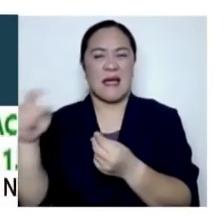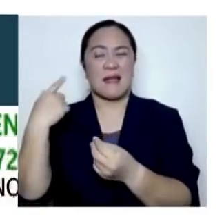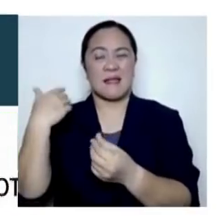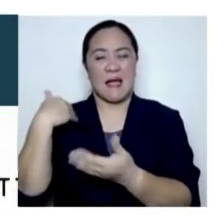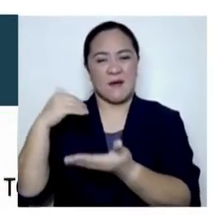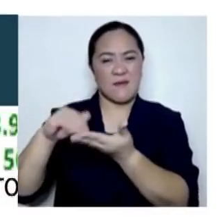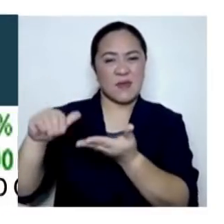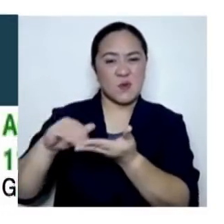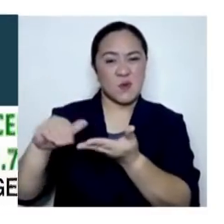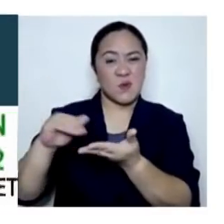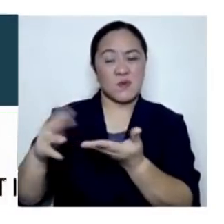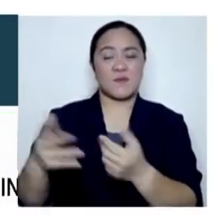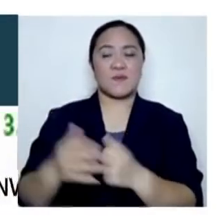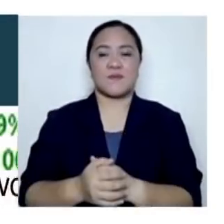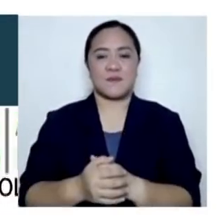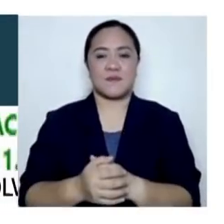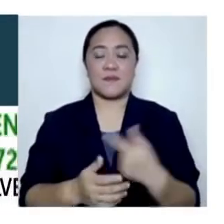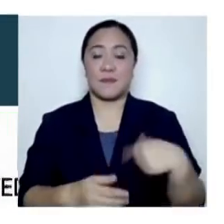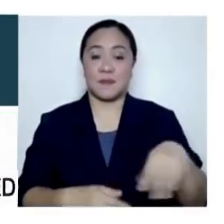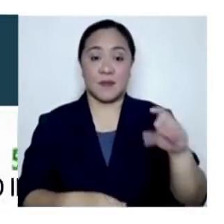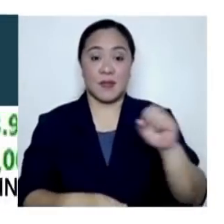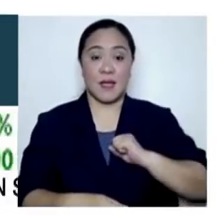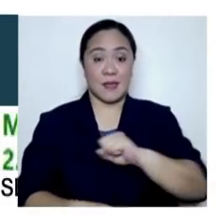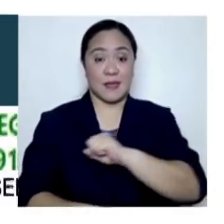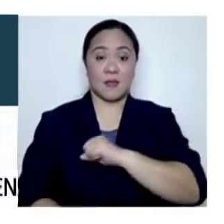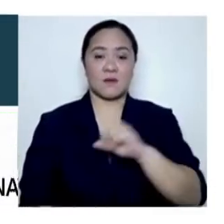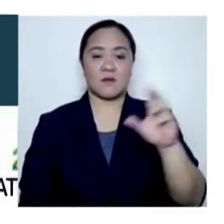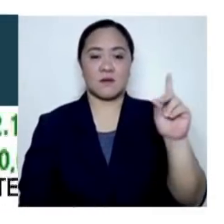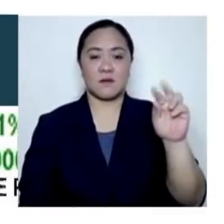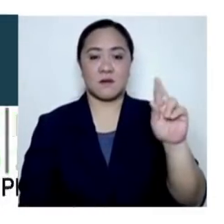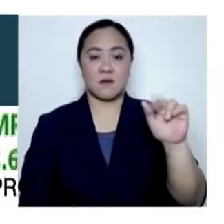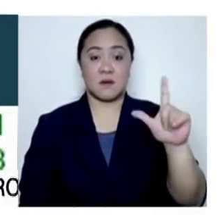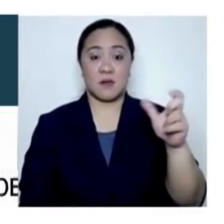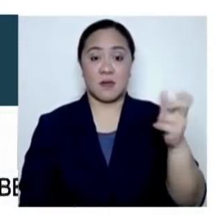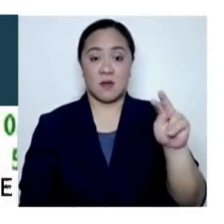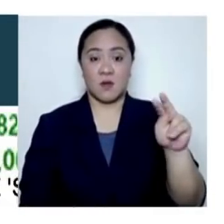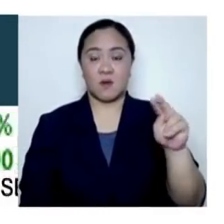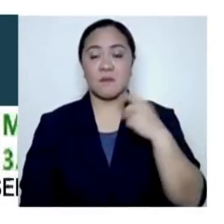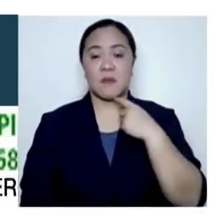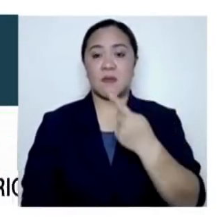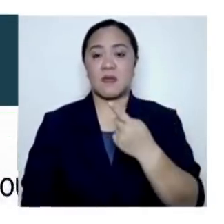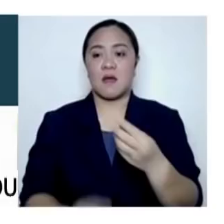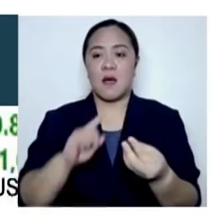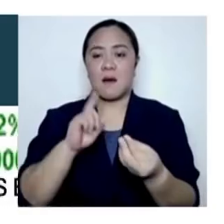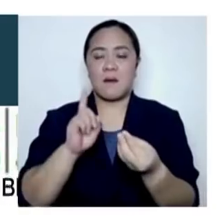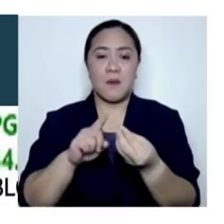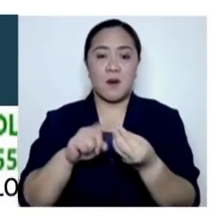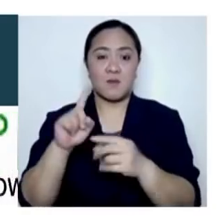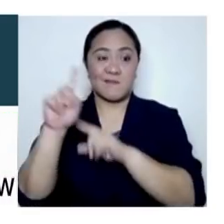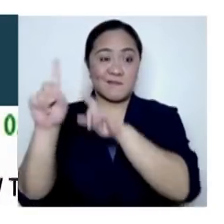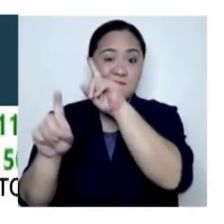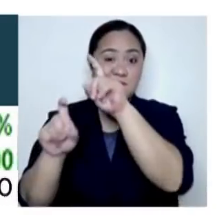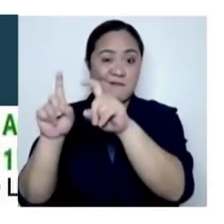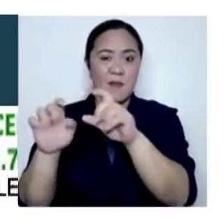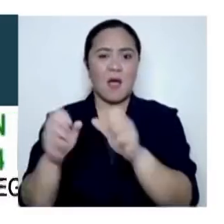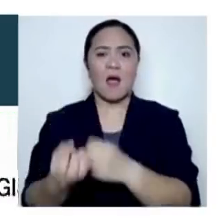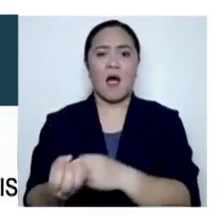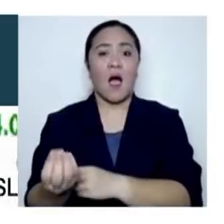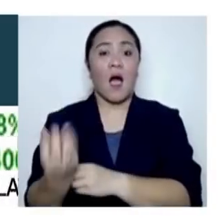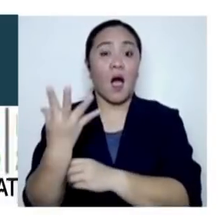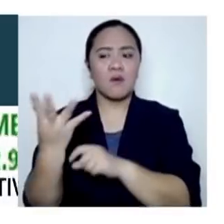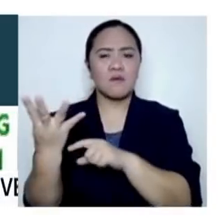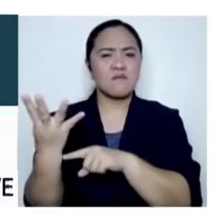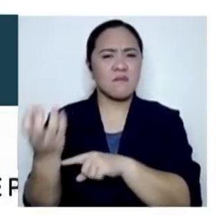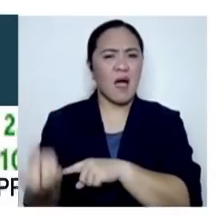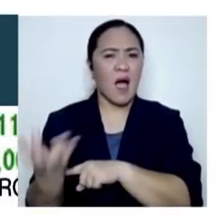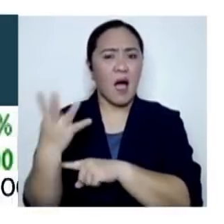Franklin Drilon. He was relentless in pushing for the answers to his question about how much money was loaned